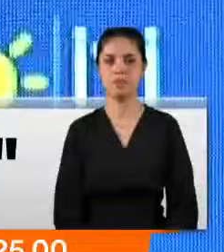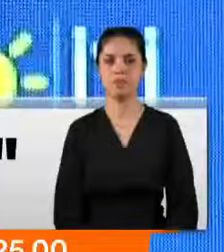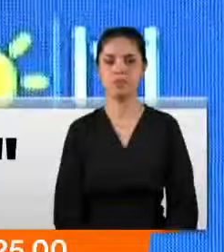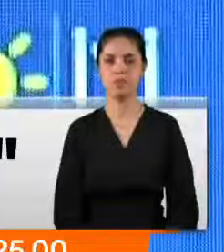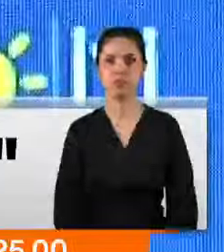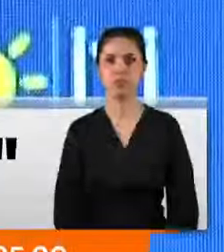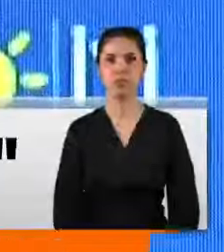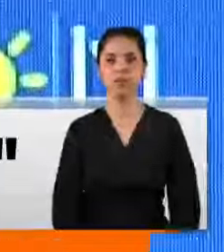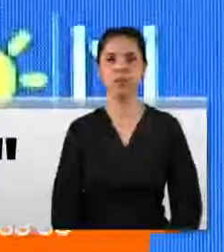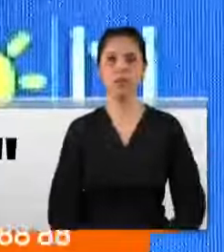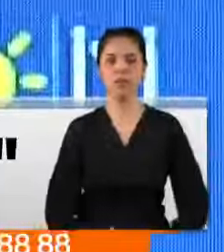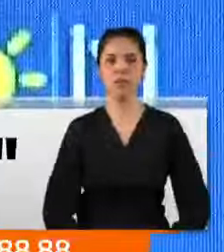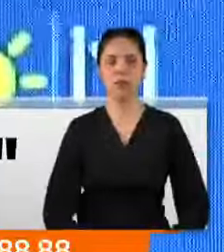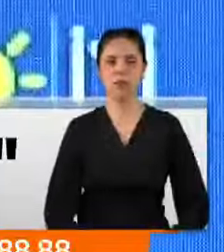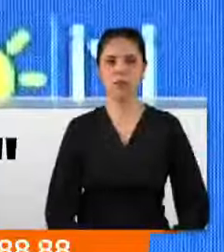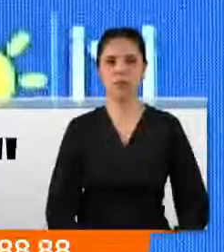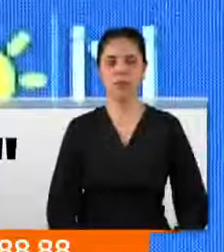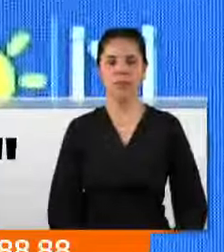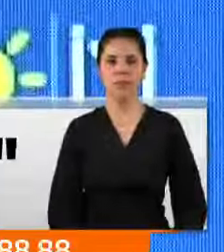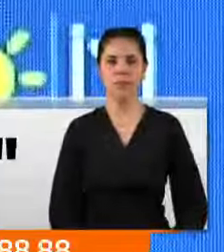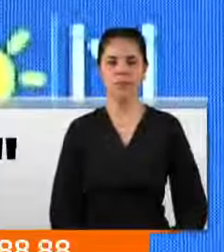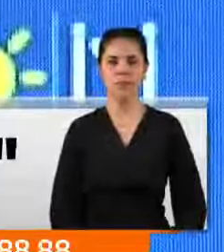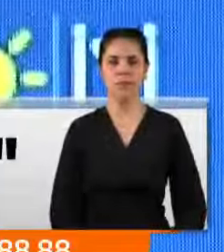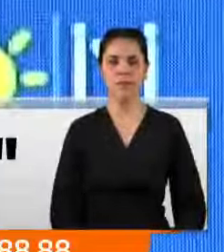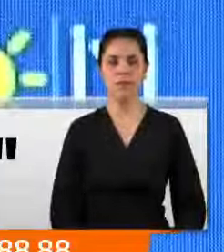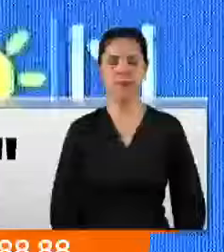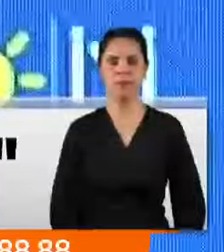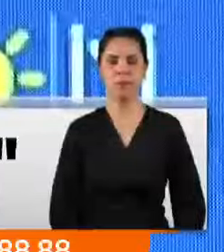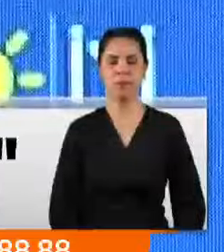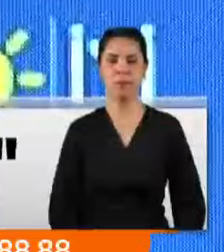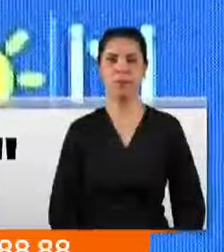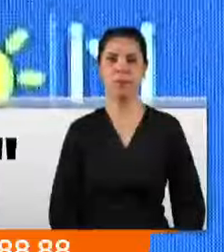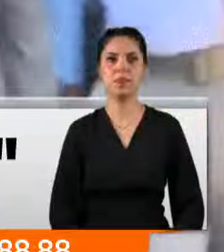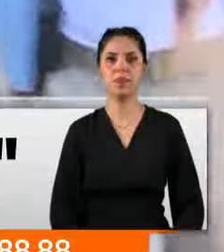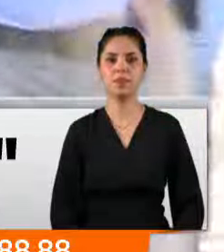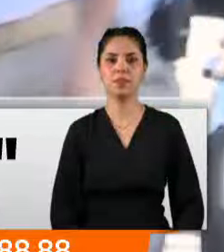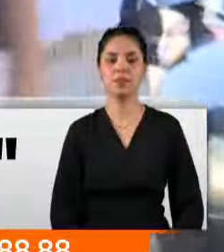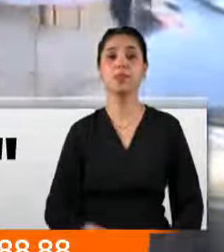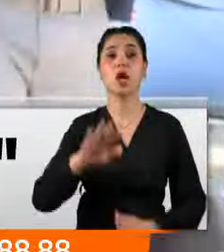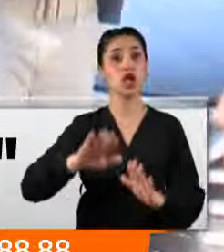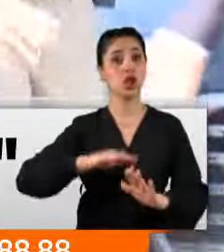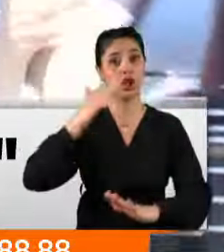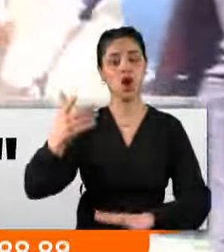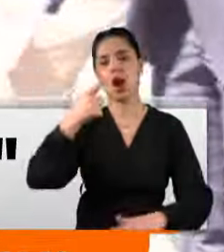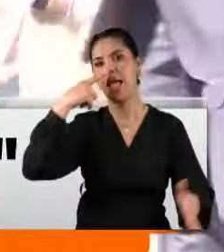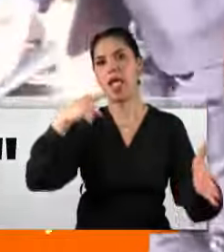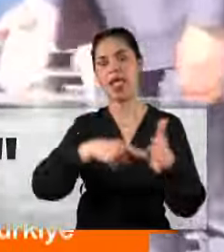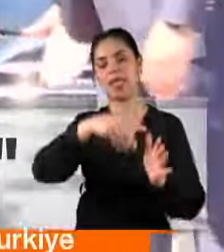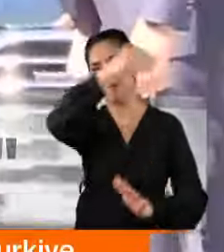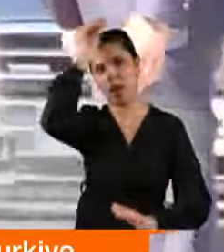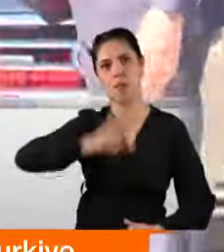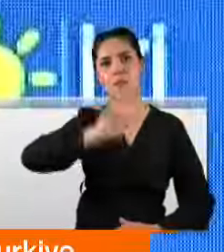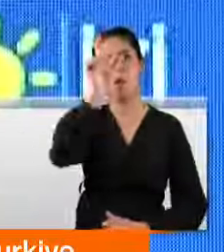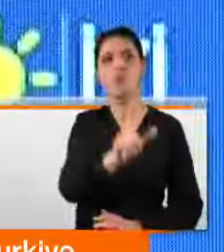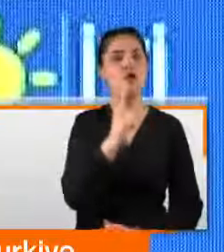bir ahlaksızlıkla böbürlenen bu şuursuzluğa şaşırdım. Ardından hedefine Ekrem